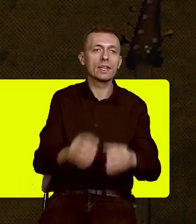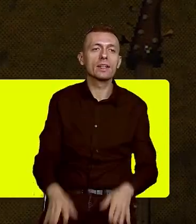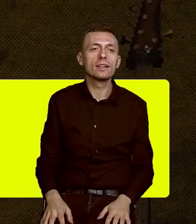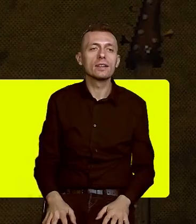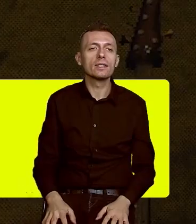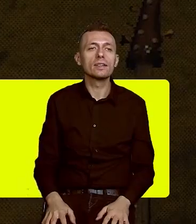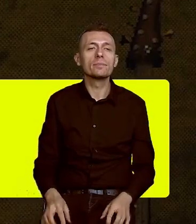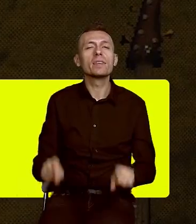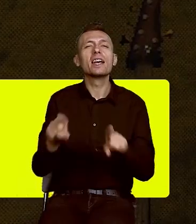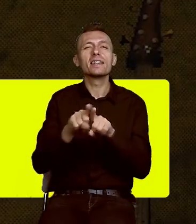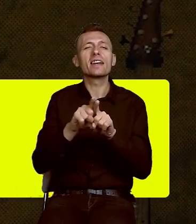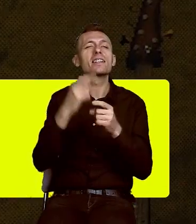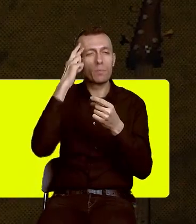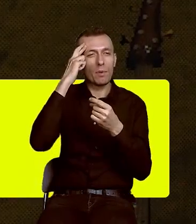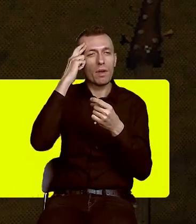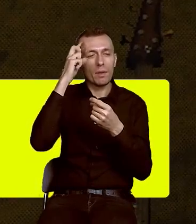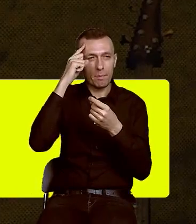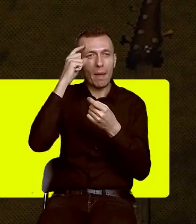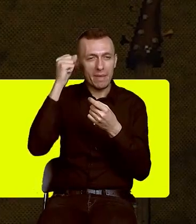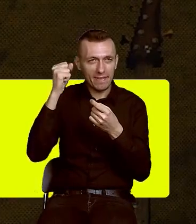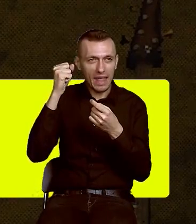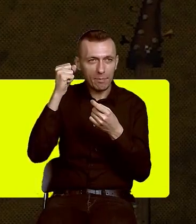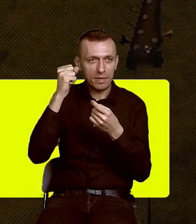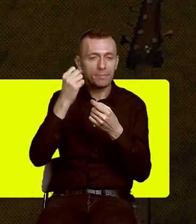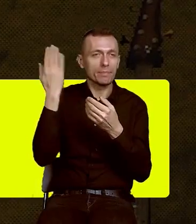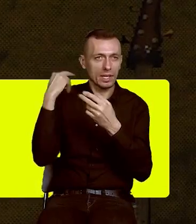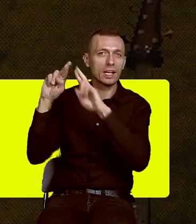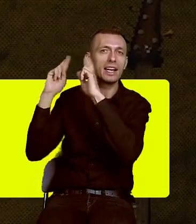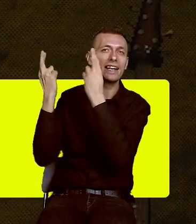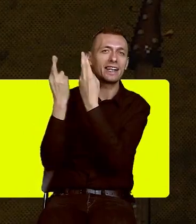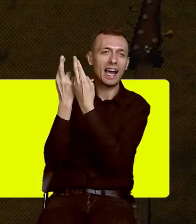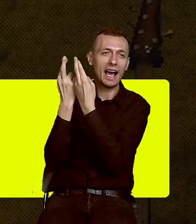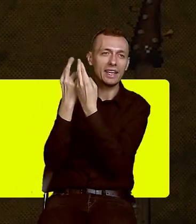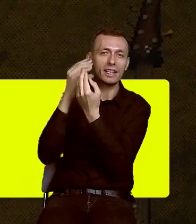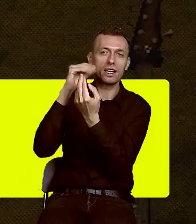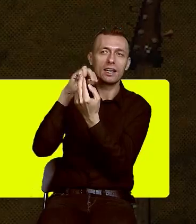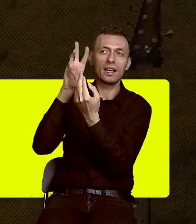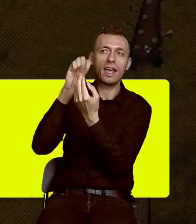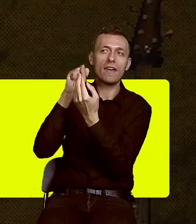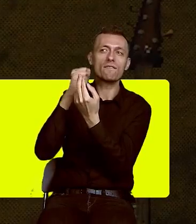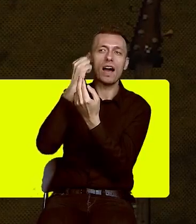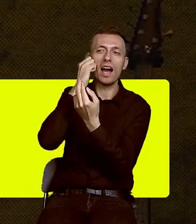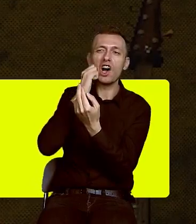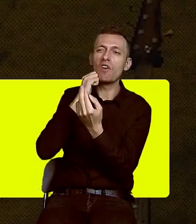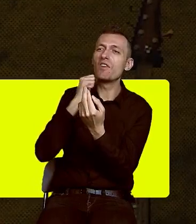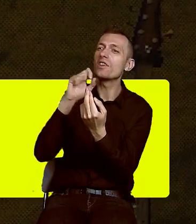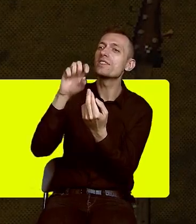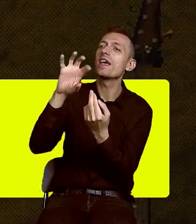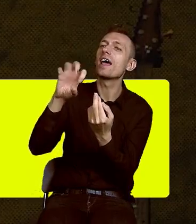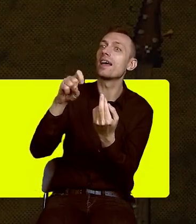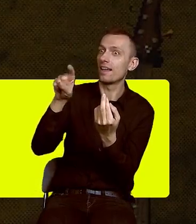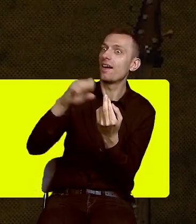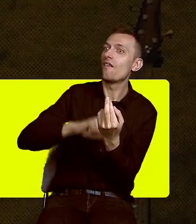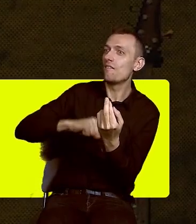bardzo dobry dla nas. Musi tak być, bo inaczej nikt z nas by nie grzeszył. Na krótką